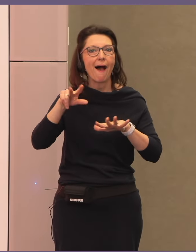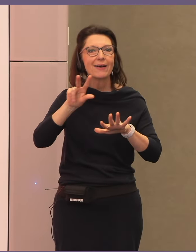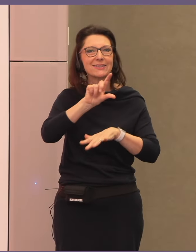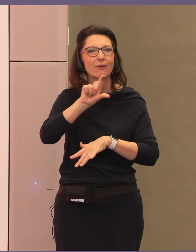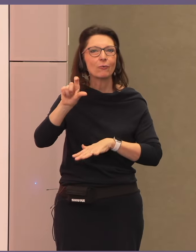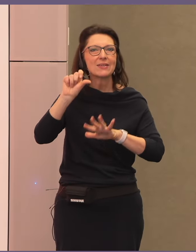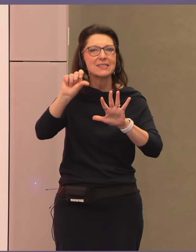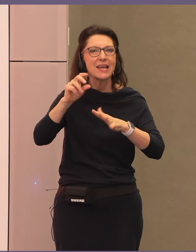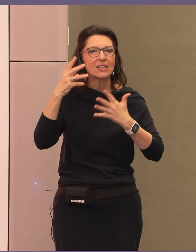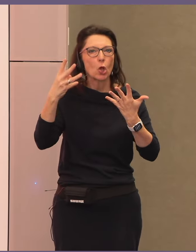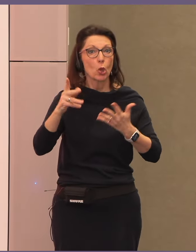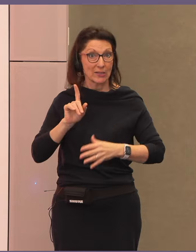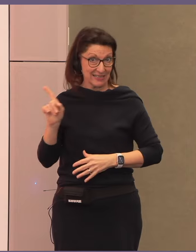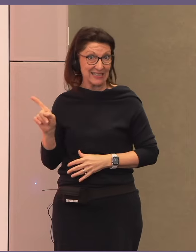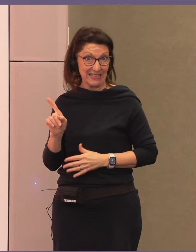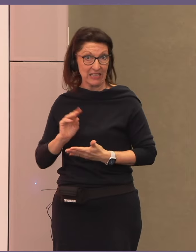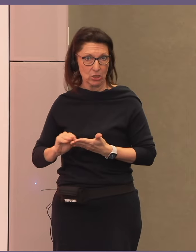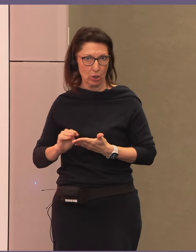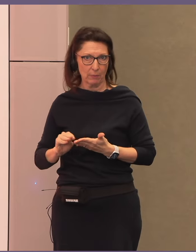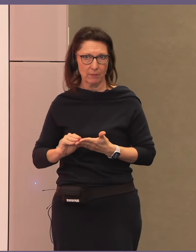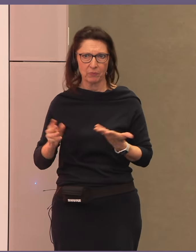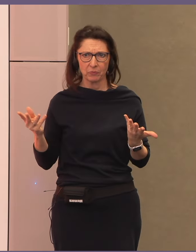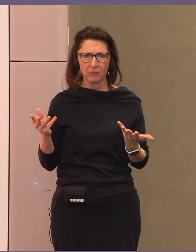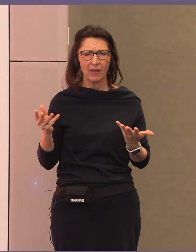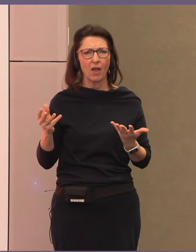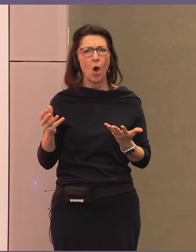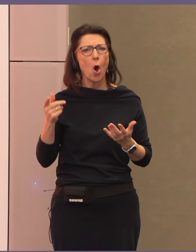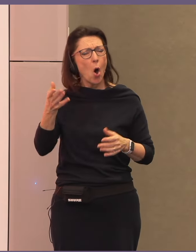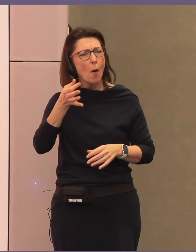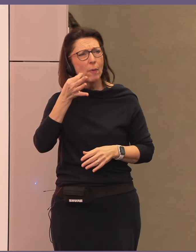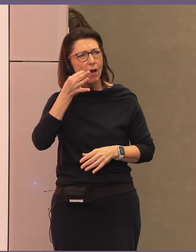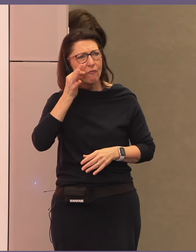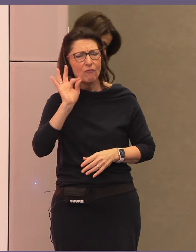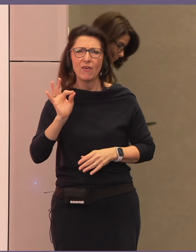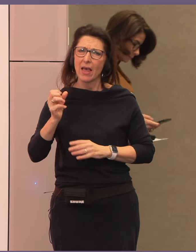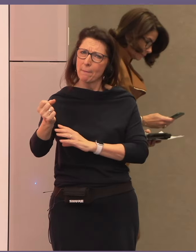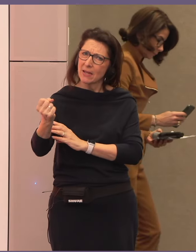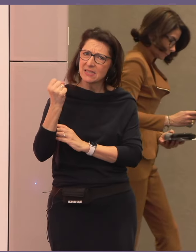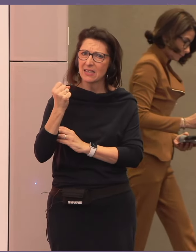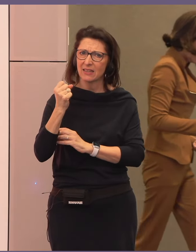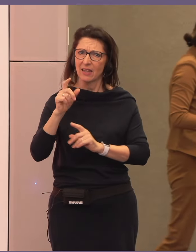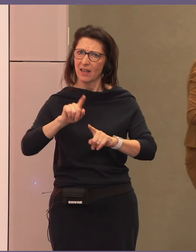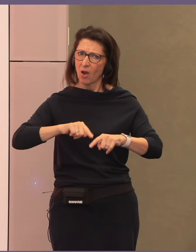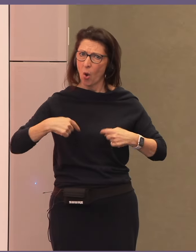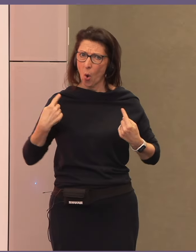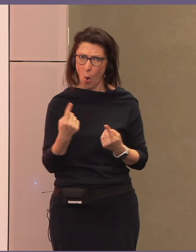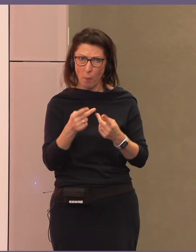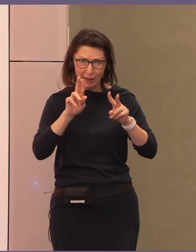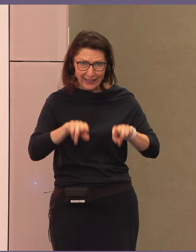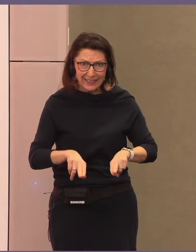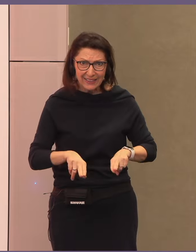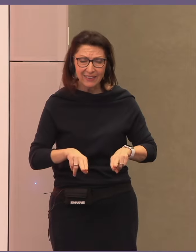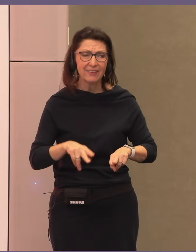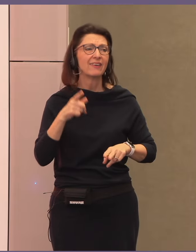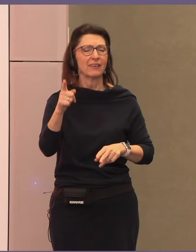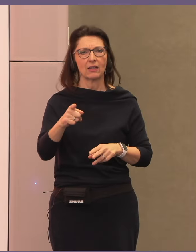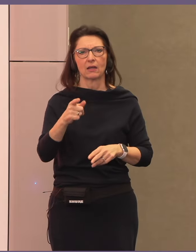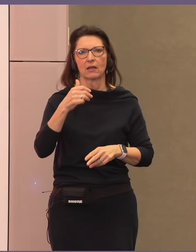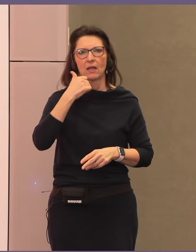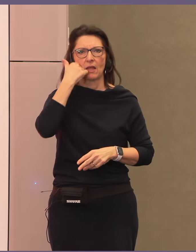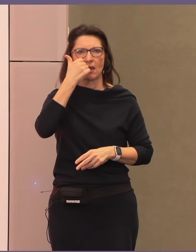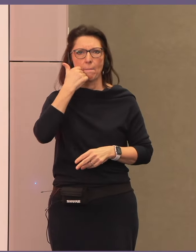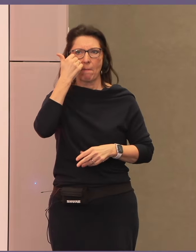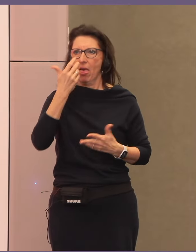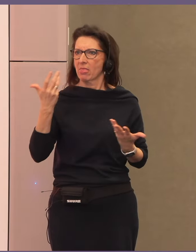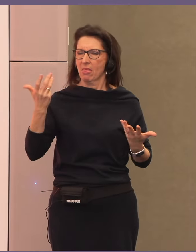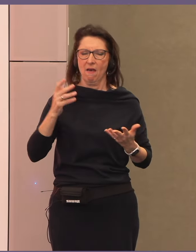zitiere, die Frage, ob wir die Emanzipation verdienen, erörte ich nicht. Sie ist für die Überzahl der fortschrittsfreundlichen Männer und Frauen